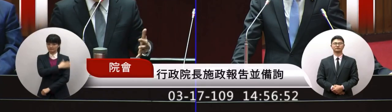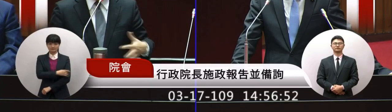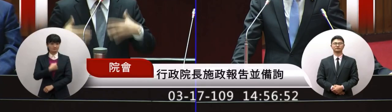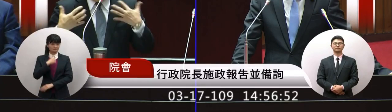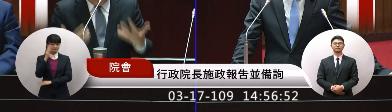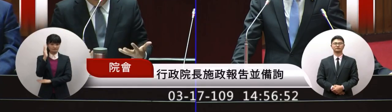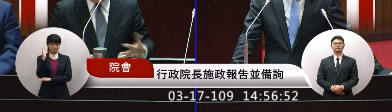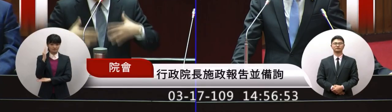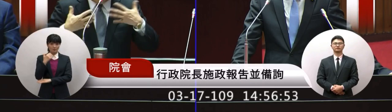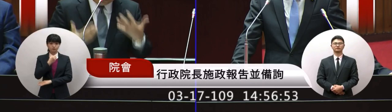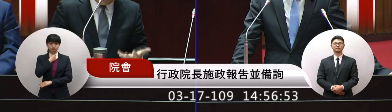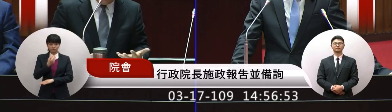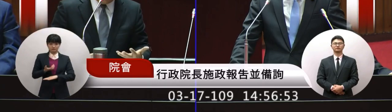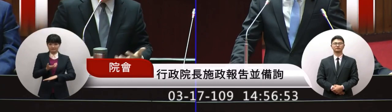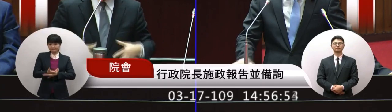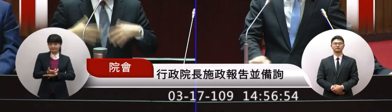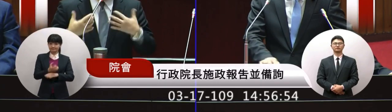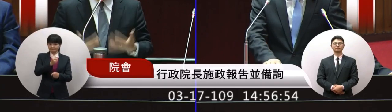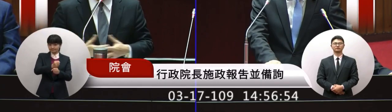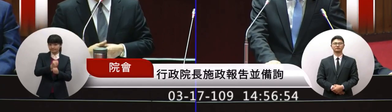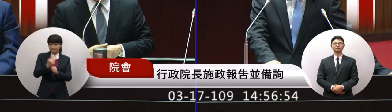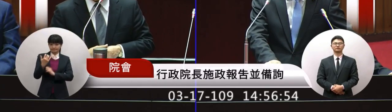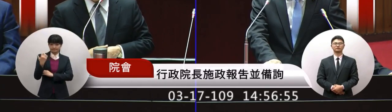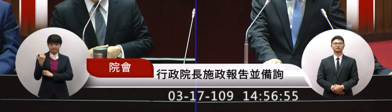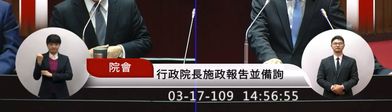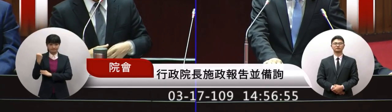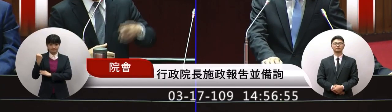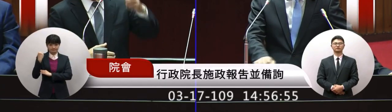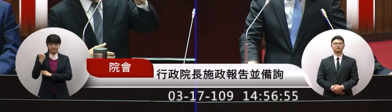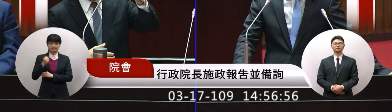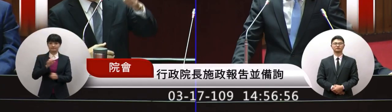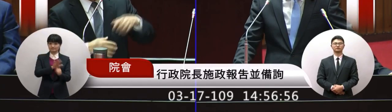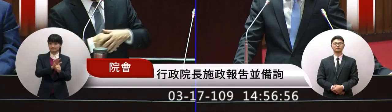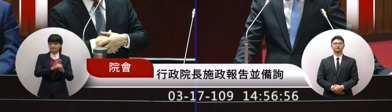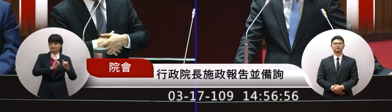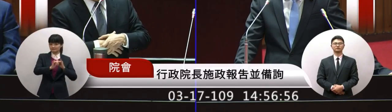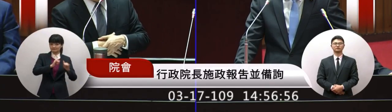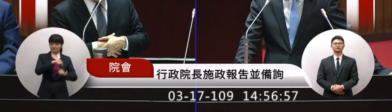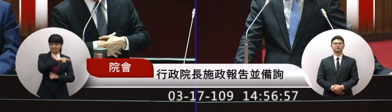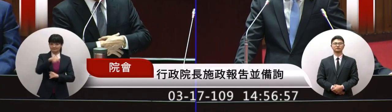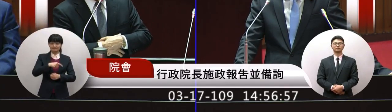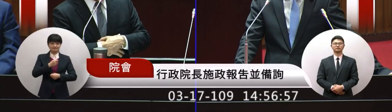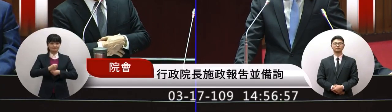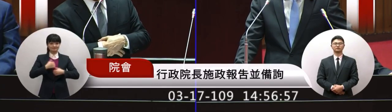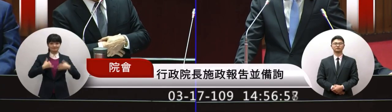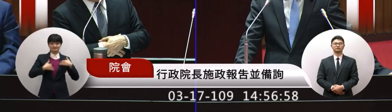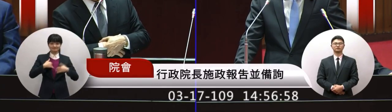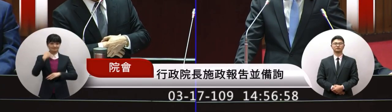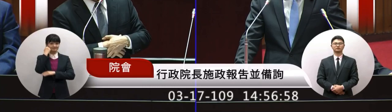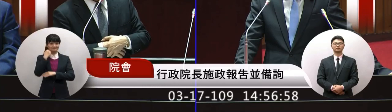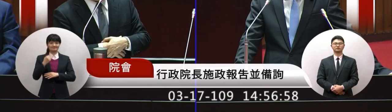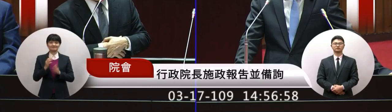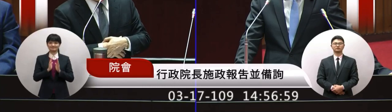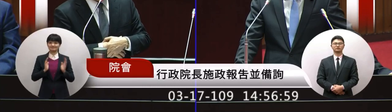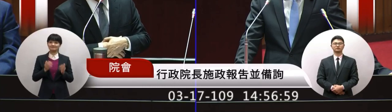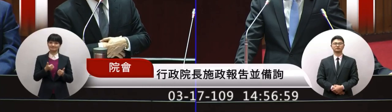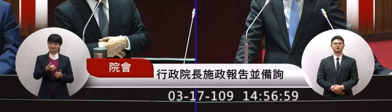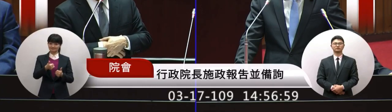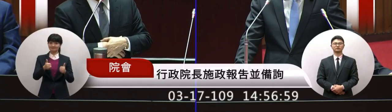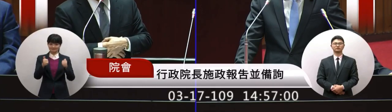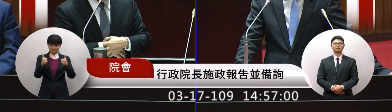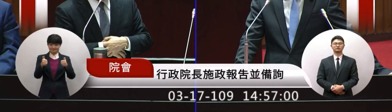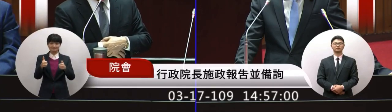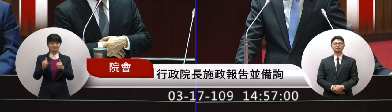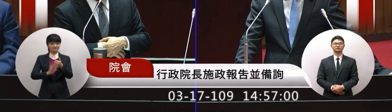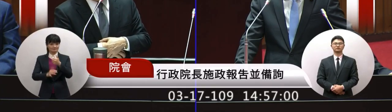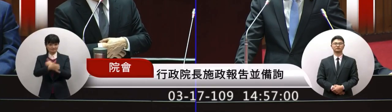力的做好做有效率，让人民安居乐业。所以委员很谢谢你点出这些数字，